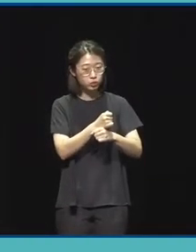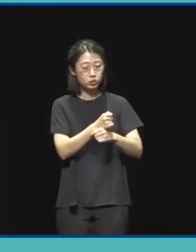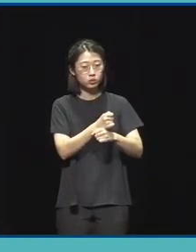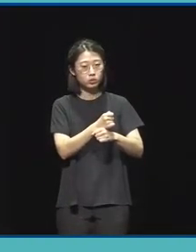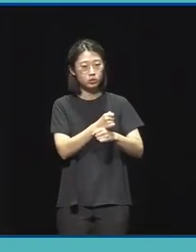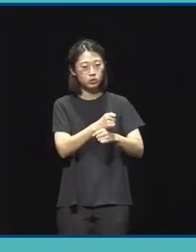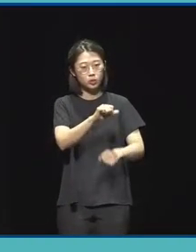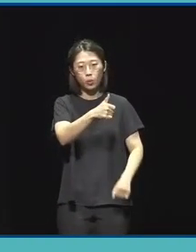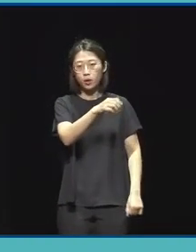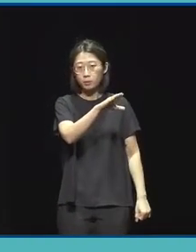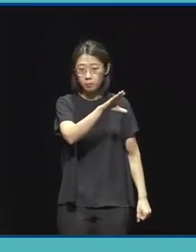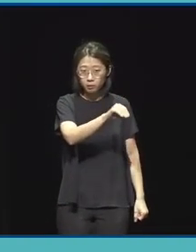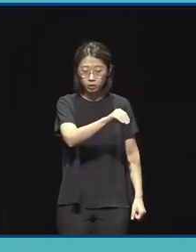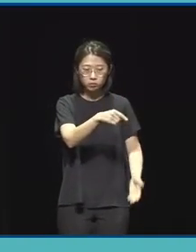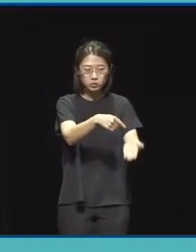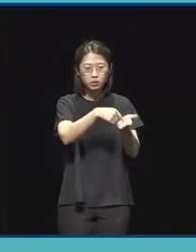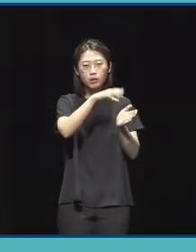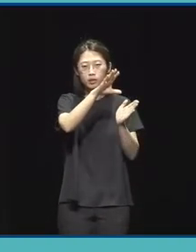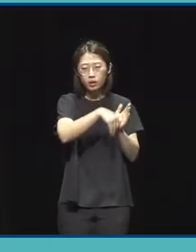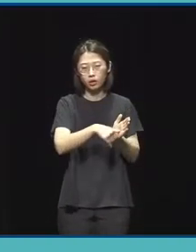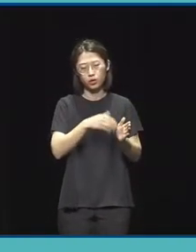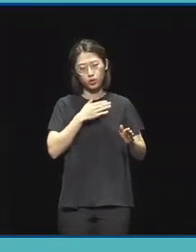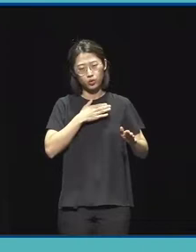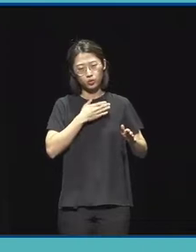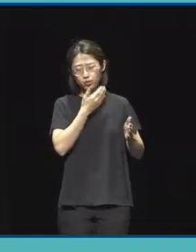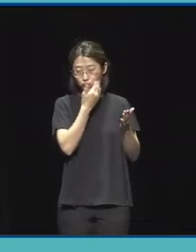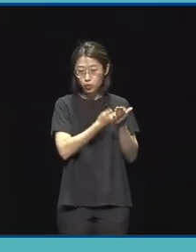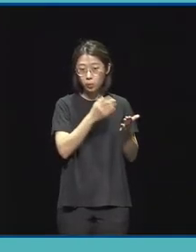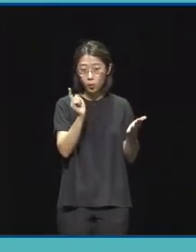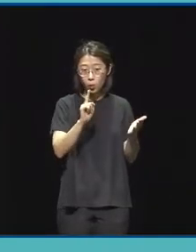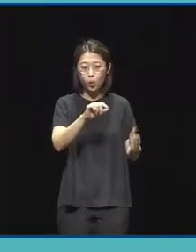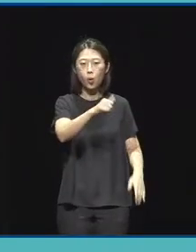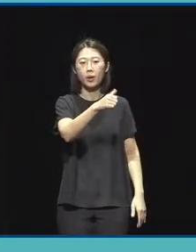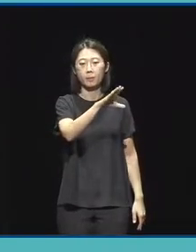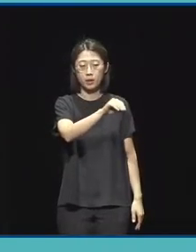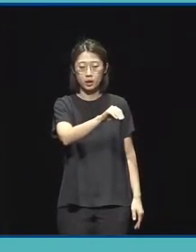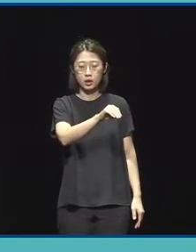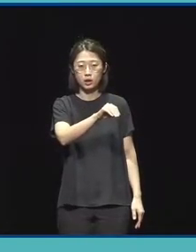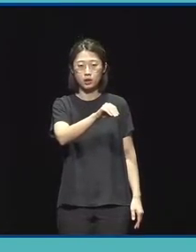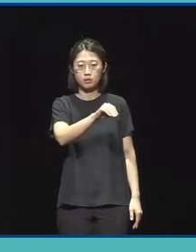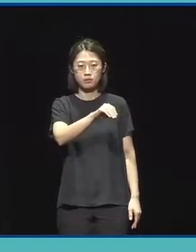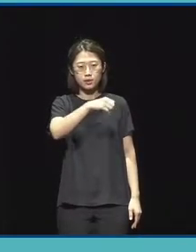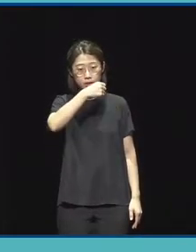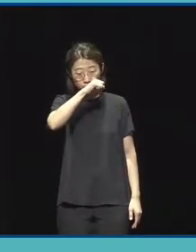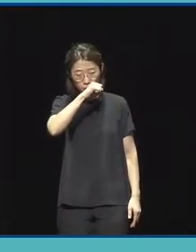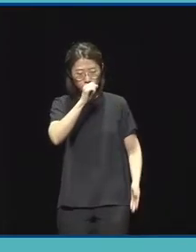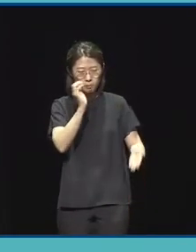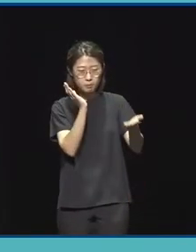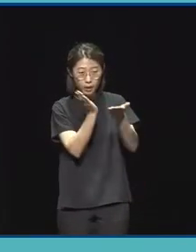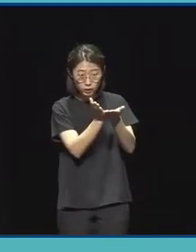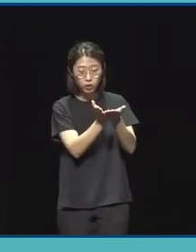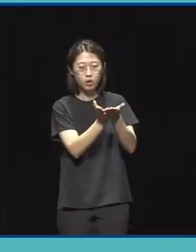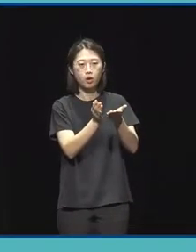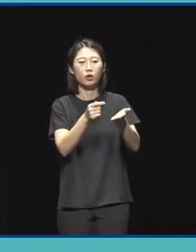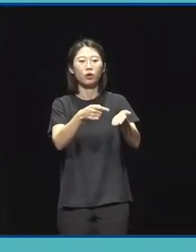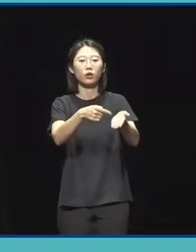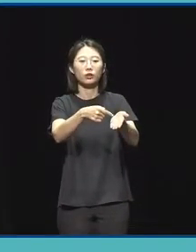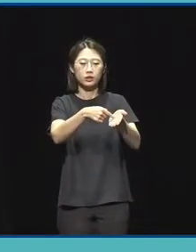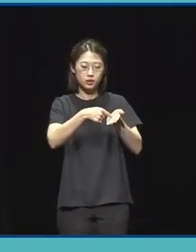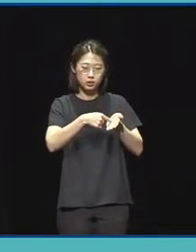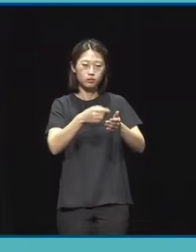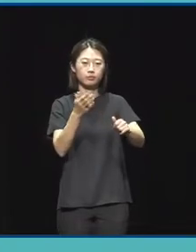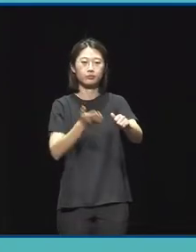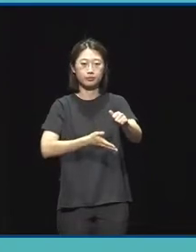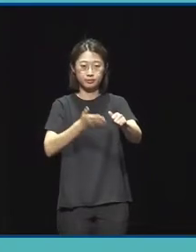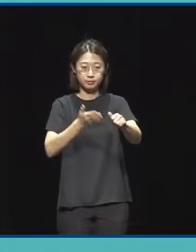정액 500만원을 지원 신청하실 때 이념하실 점들은 500만원에 예산을 맞추어서 지원 신청해 주십사 하는